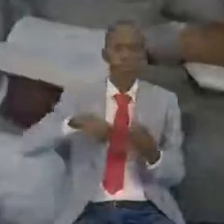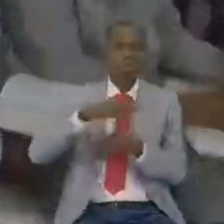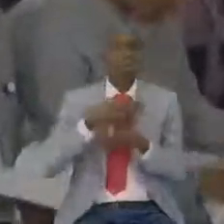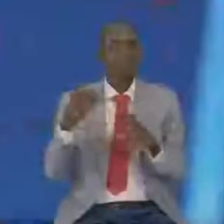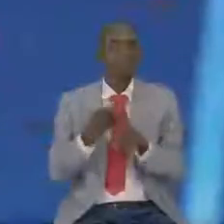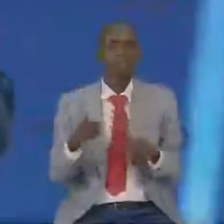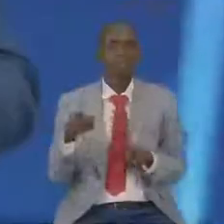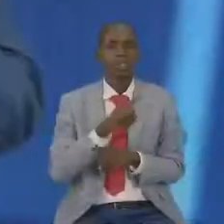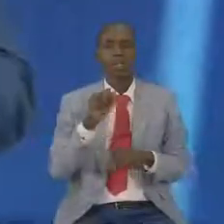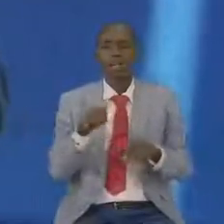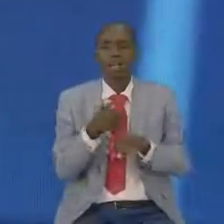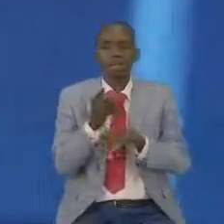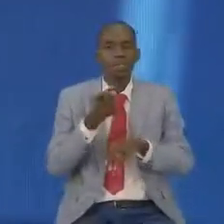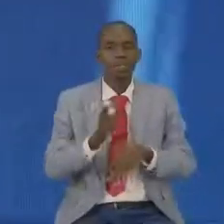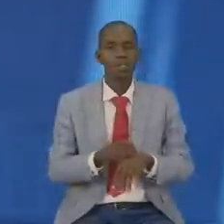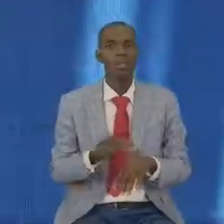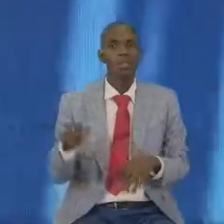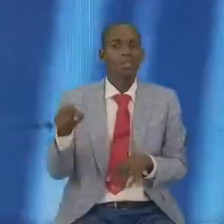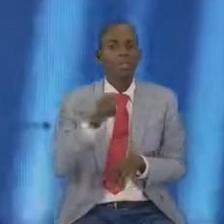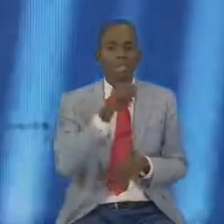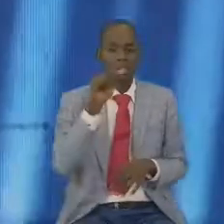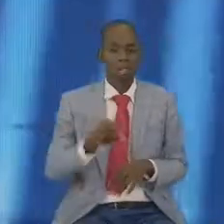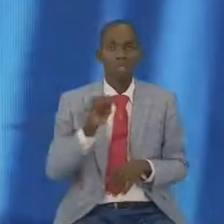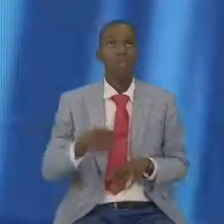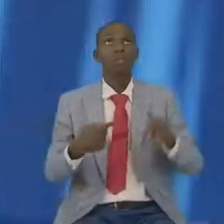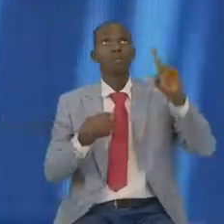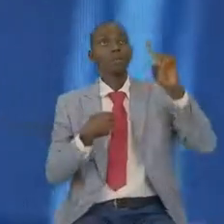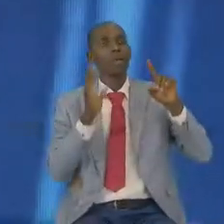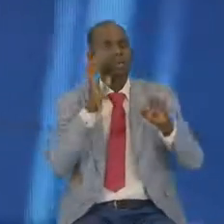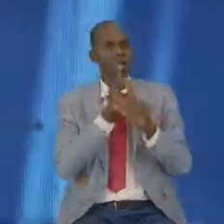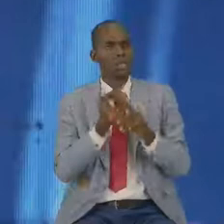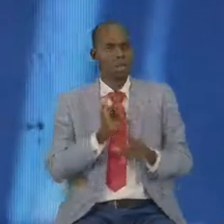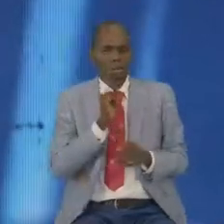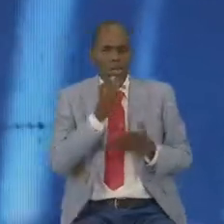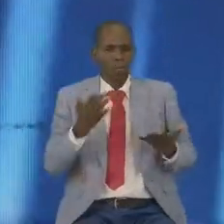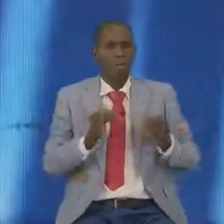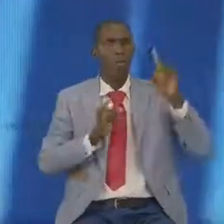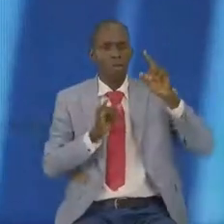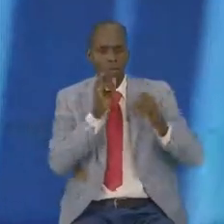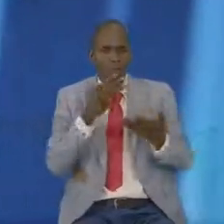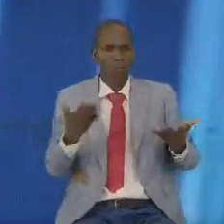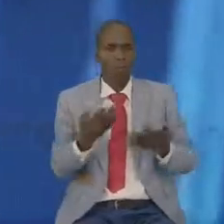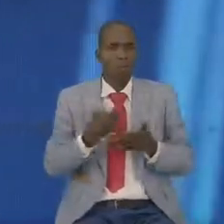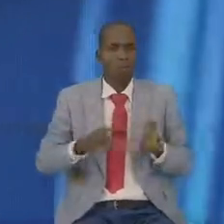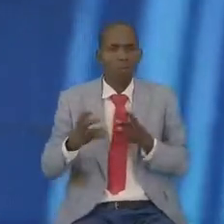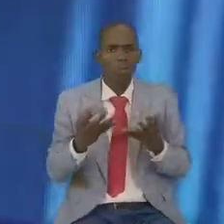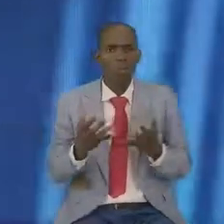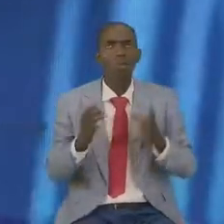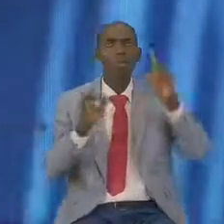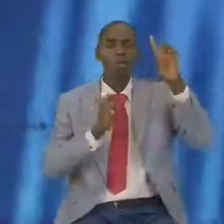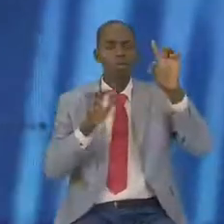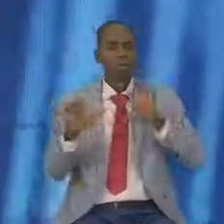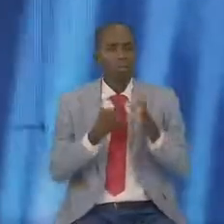à tout moment. Qu'ils ont besoin de moi, je leur dirai que je suis là. Je suis là. Qu'est-ce que veux-tu? Je vais le faire pour toi. Oh,